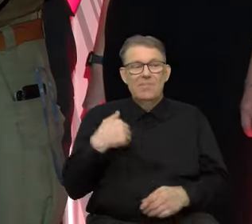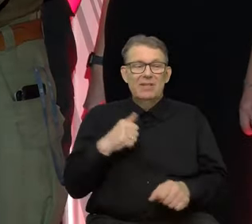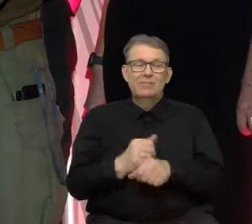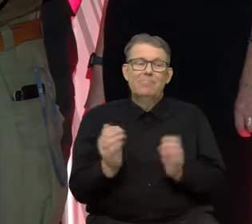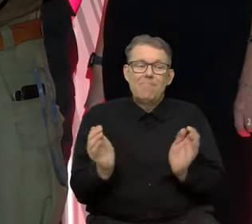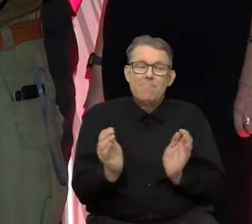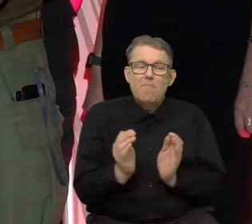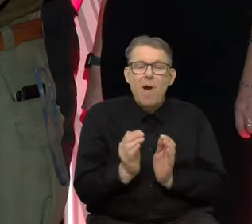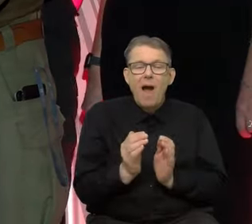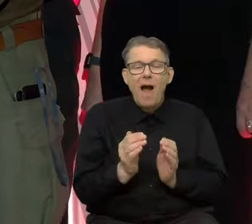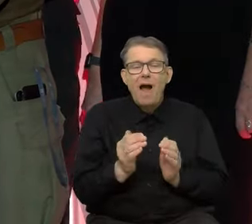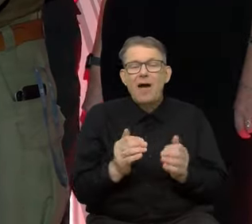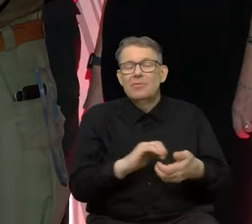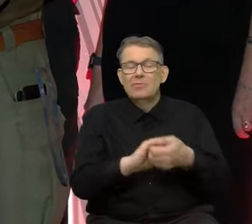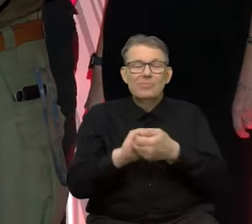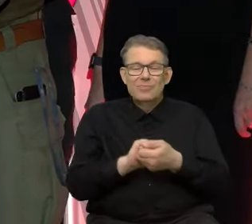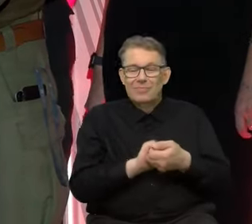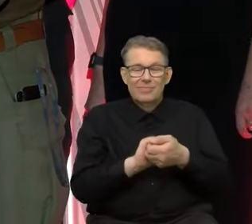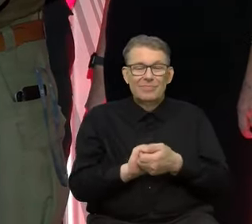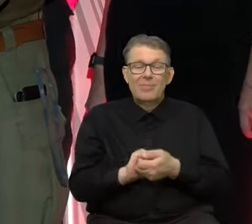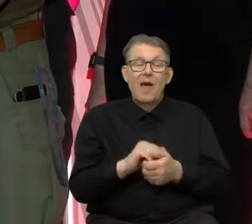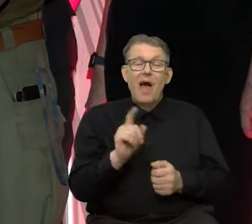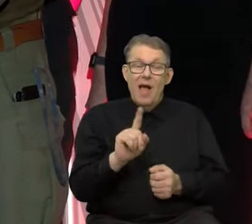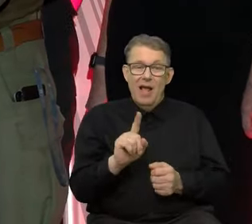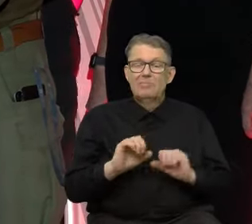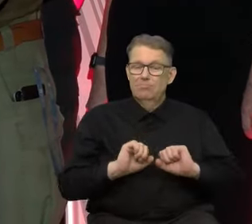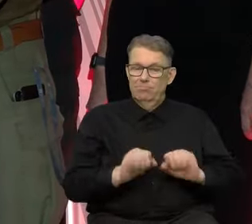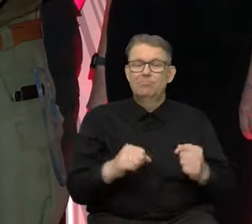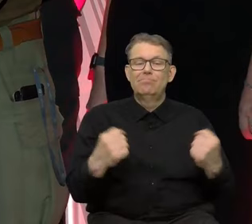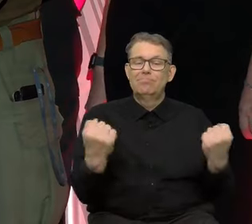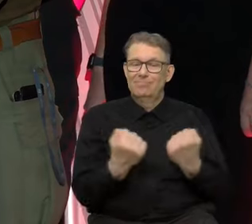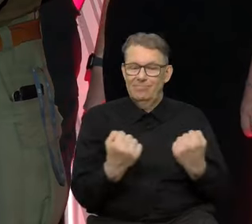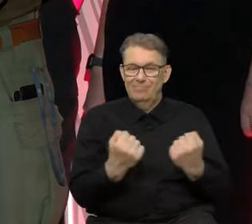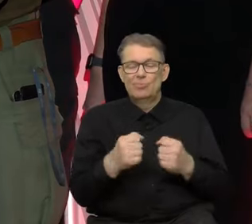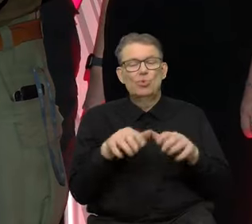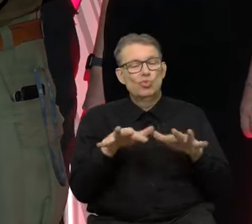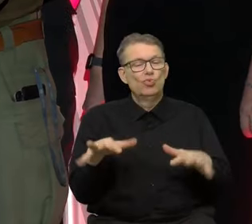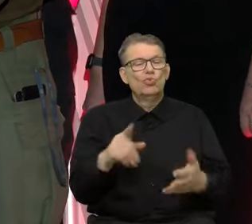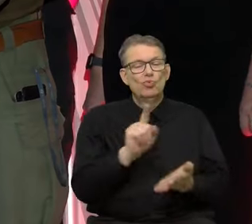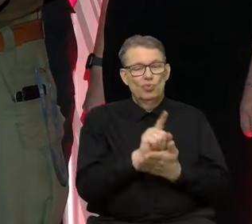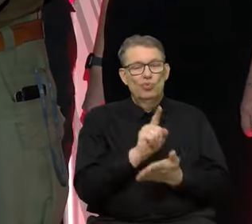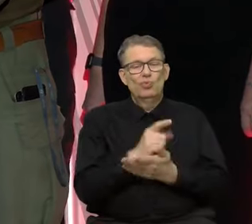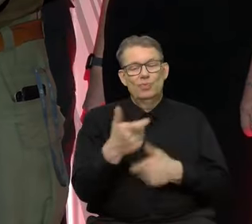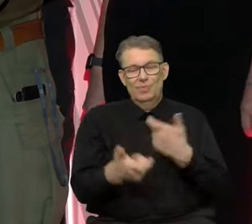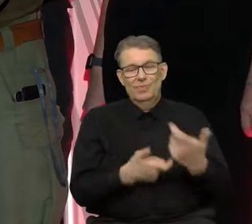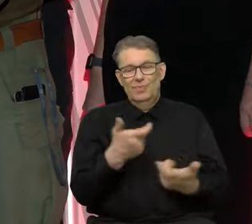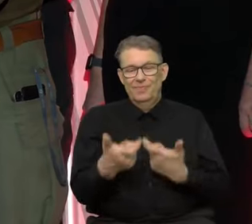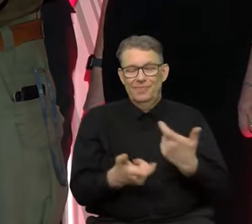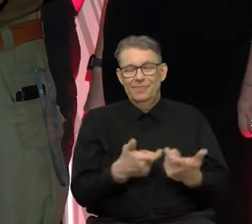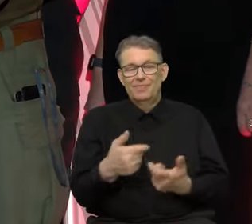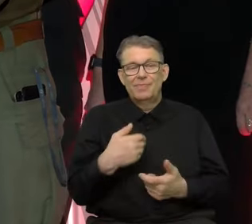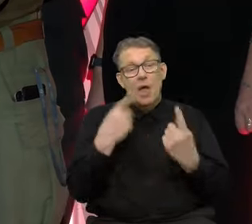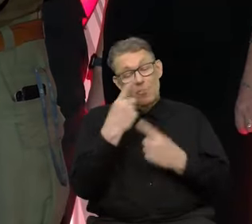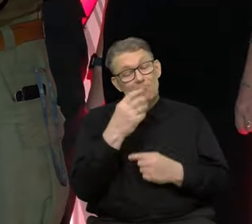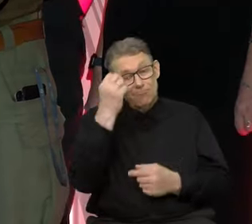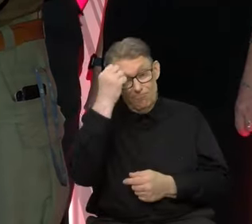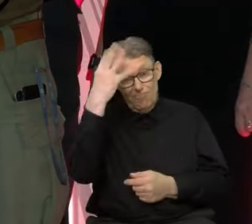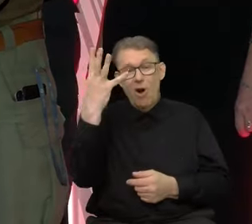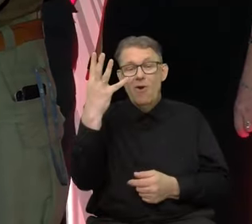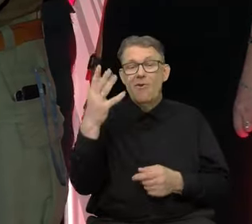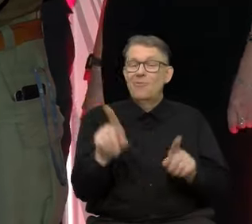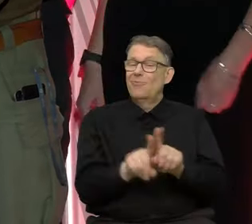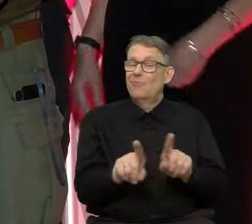ale jak słyszeliście, dość prężną. Udaje nam się dużo rzeczy zrobić, takich właśnie, myślę, mądrych.